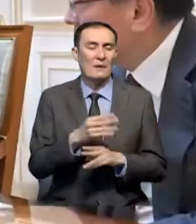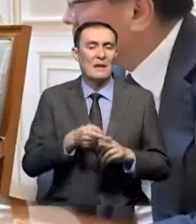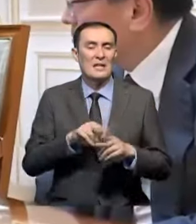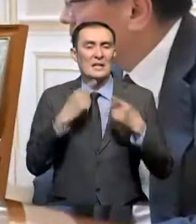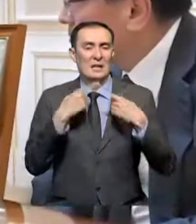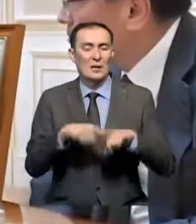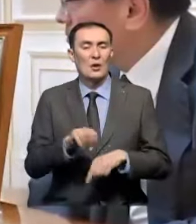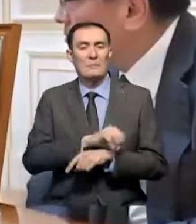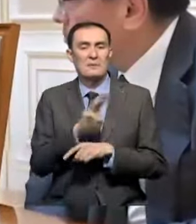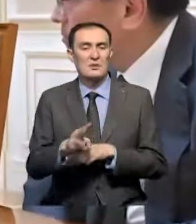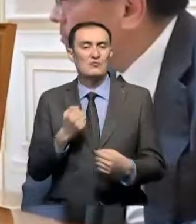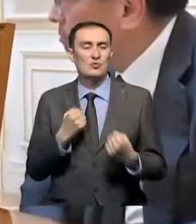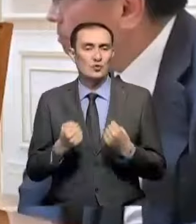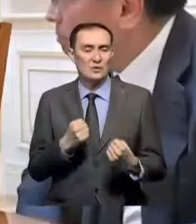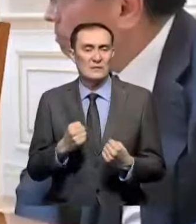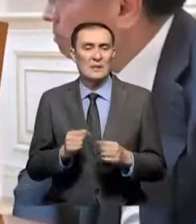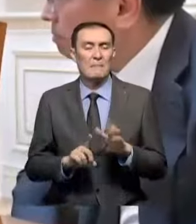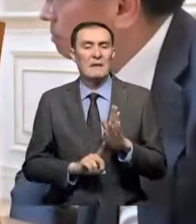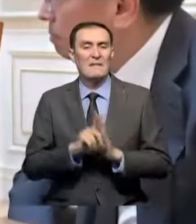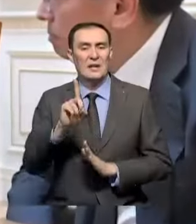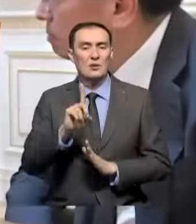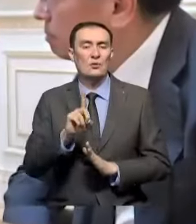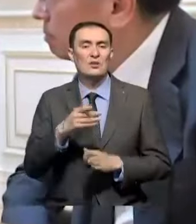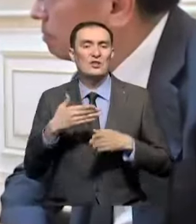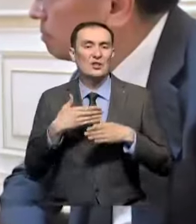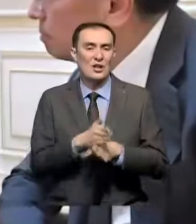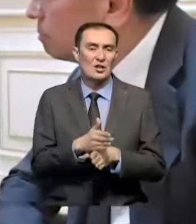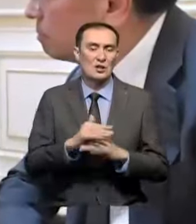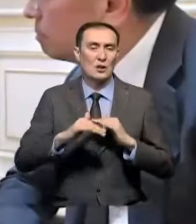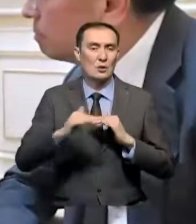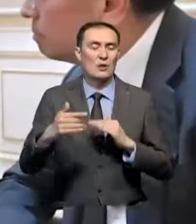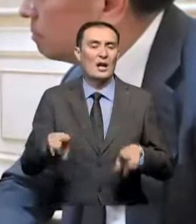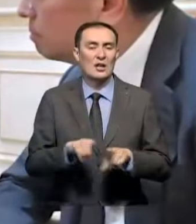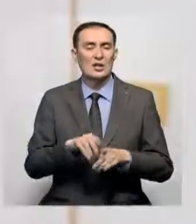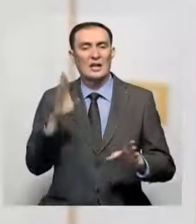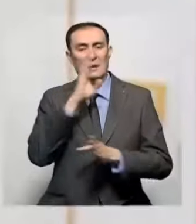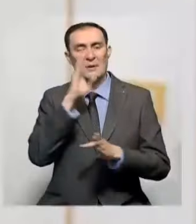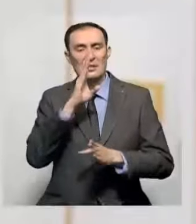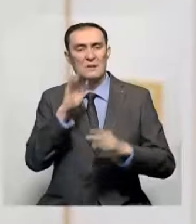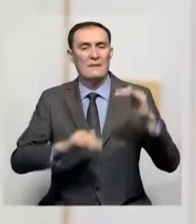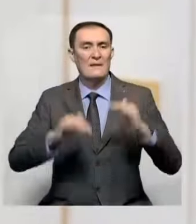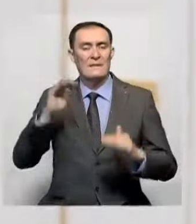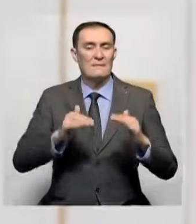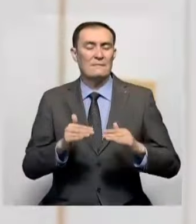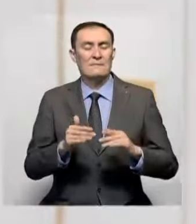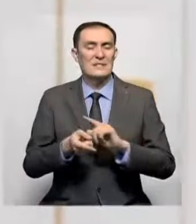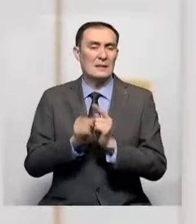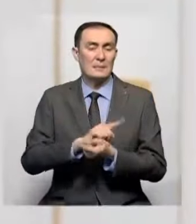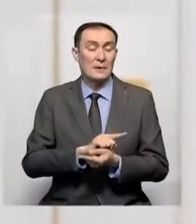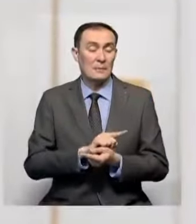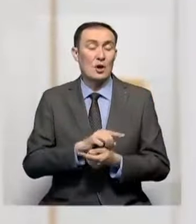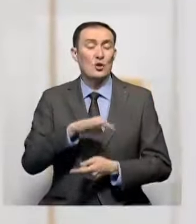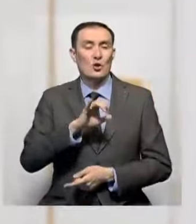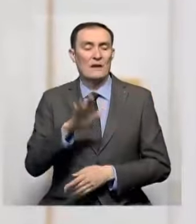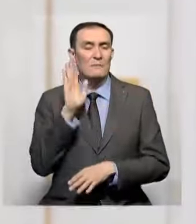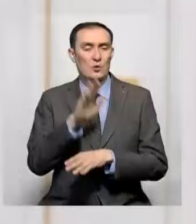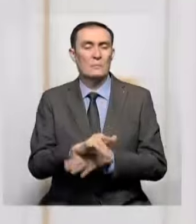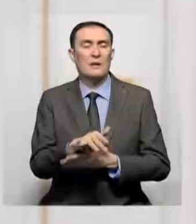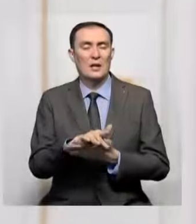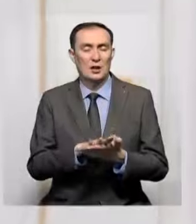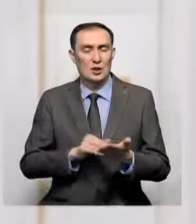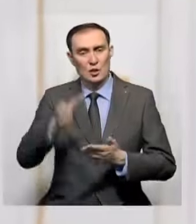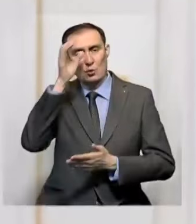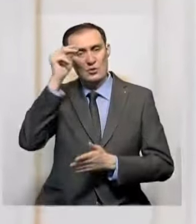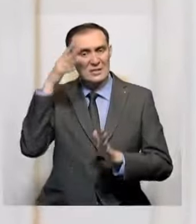технология обеспечивает устойчивость к образованию колеи трещин а также климатическим воздействием Касам жумар Тукаев поручил продолжать